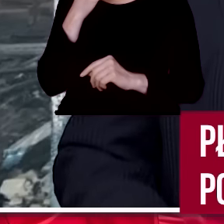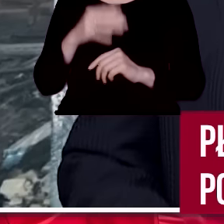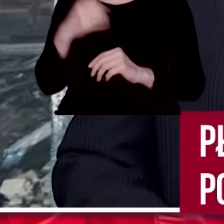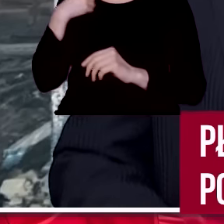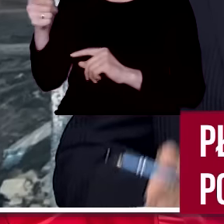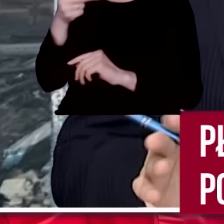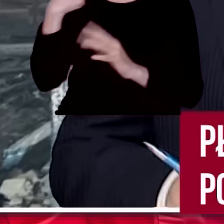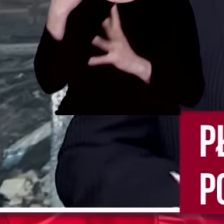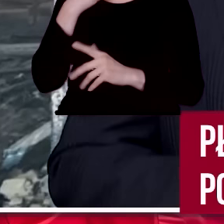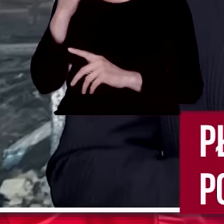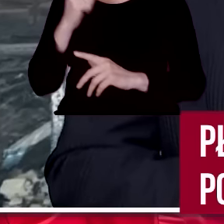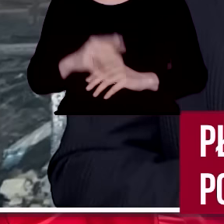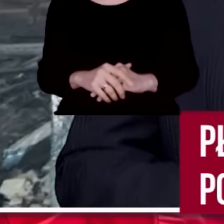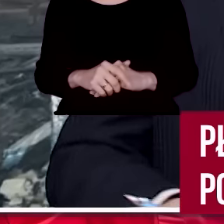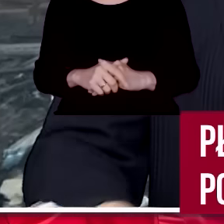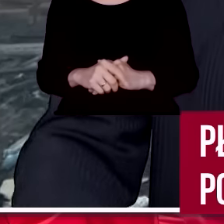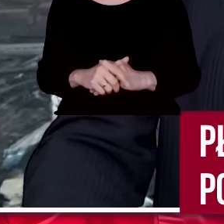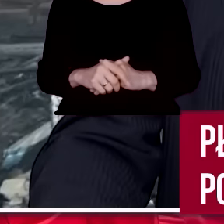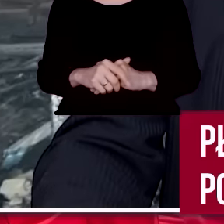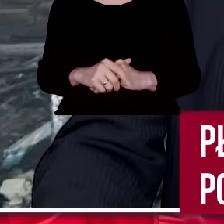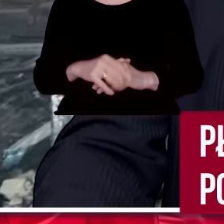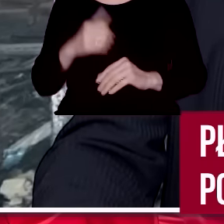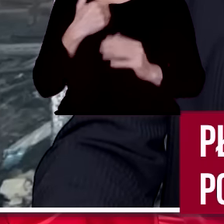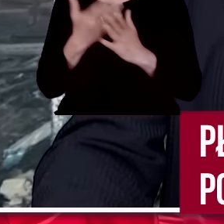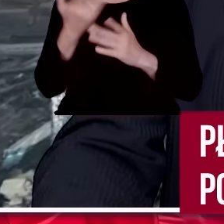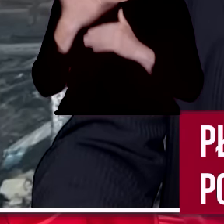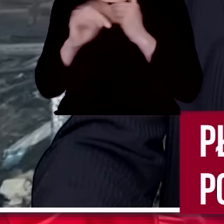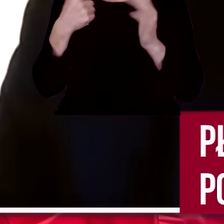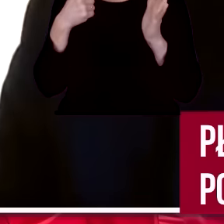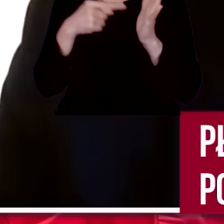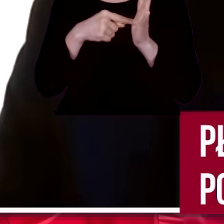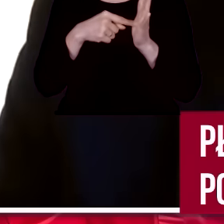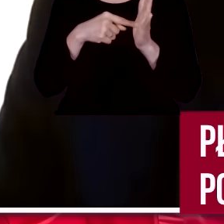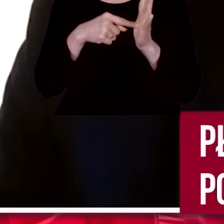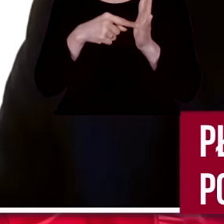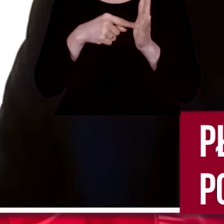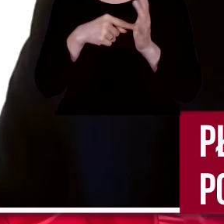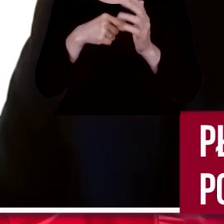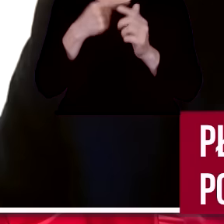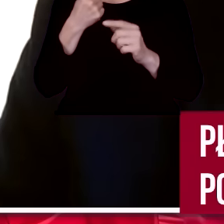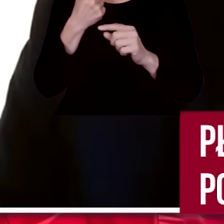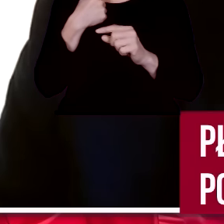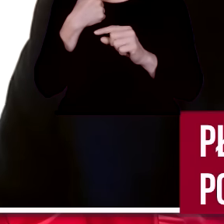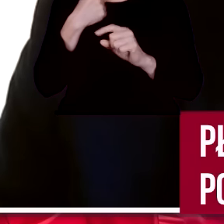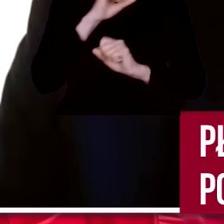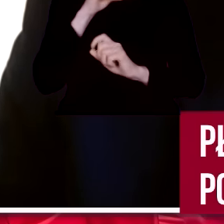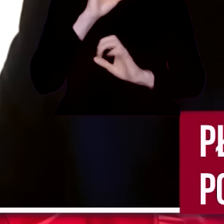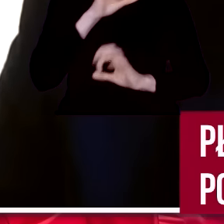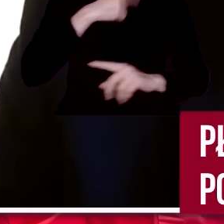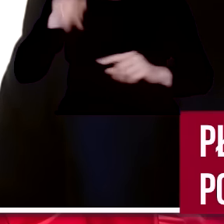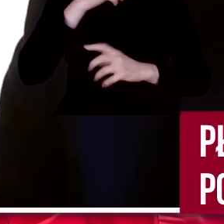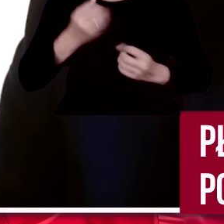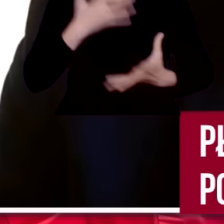poruszyć ale dokończę wątek ale jesteśmy na bardzo wysokim diapazon emocjonalnie retorycznym